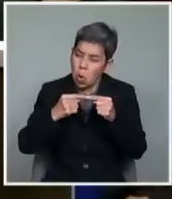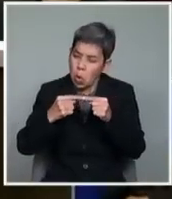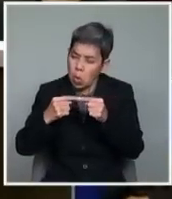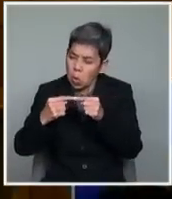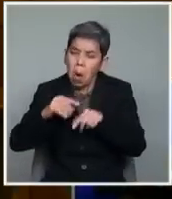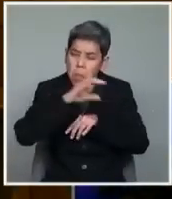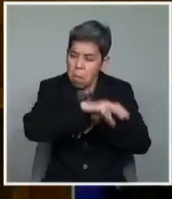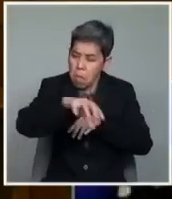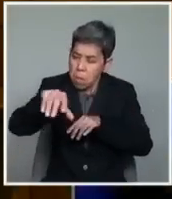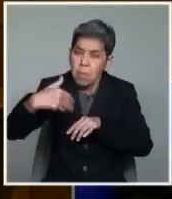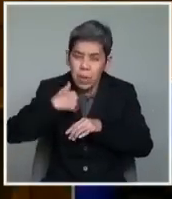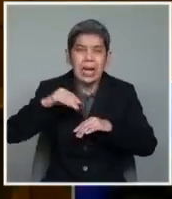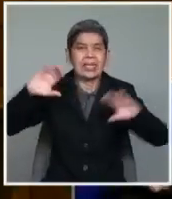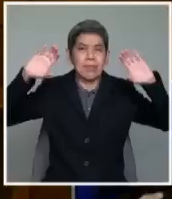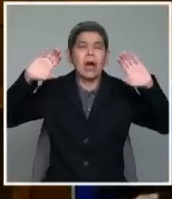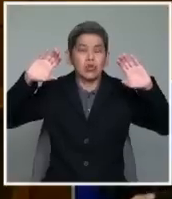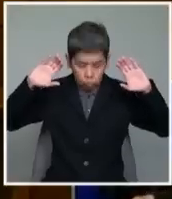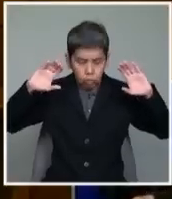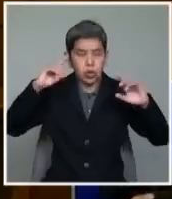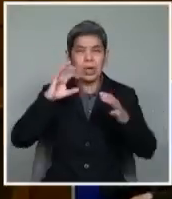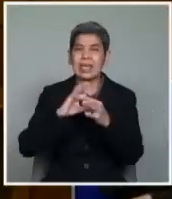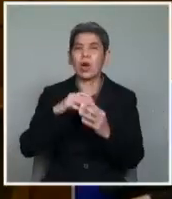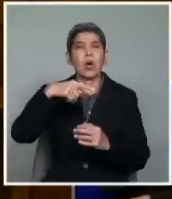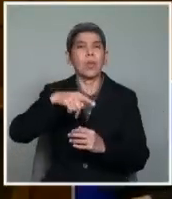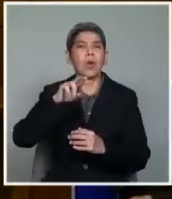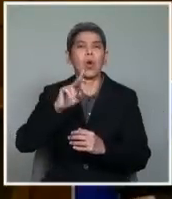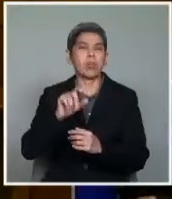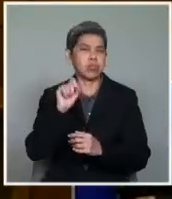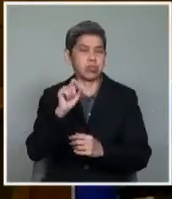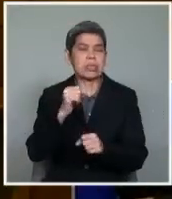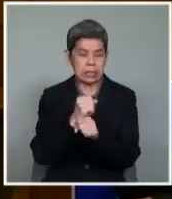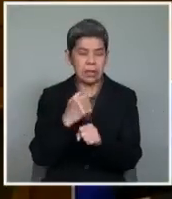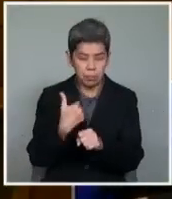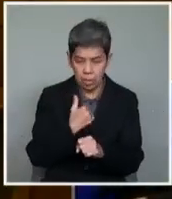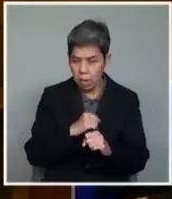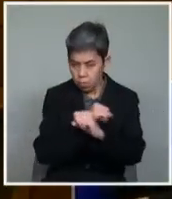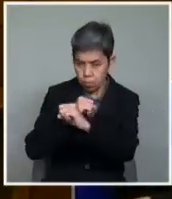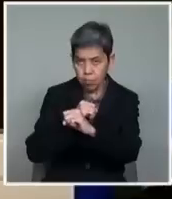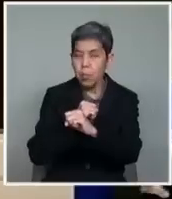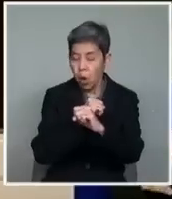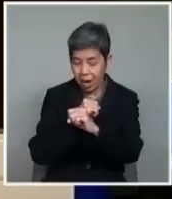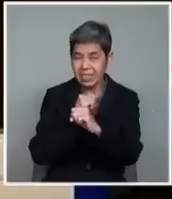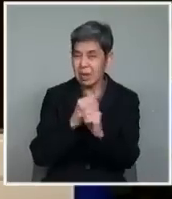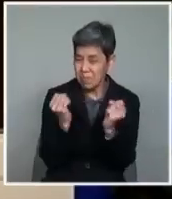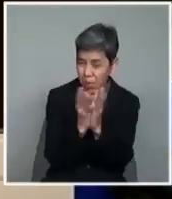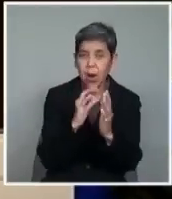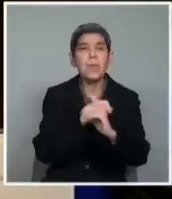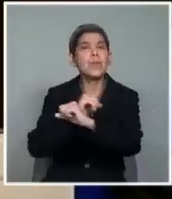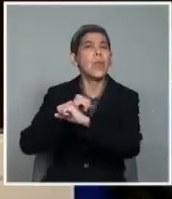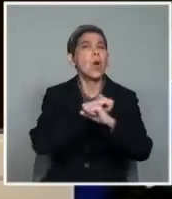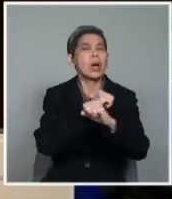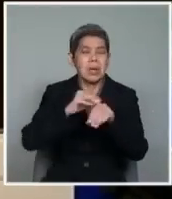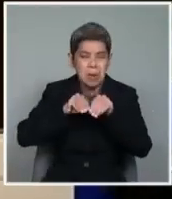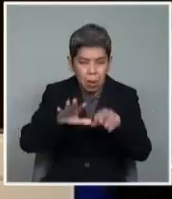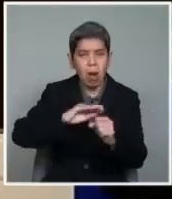างต่อเนื่องจำเป็นที่รัฐบาลต้องบังคับใช้พรกฉุกเฉินร้ายแรงเพื่อควบคุมสถานการณ์ประกอบกับสถานการณ์การแพร่